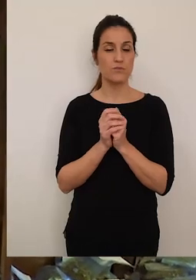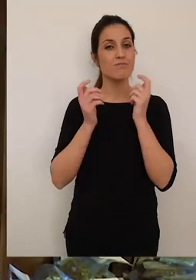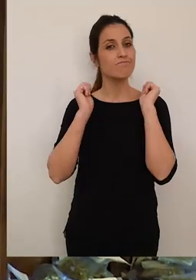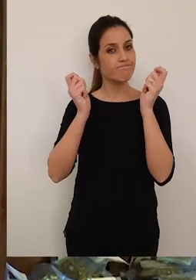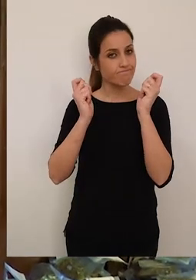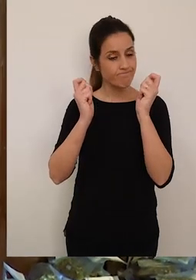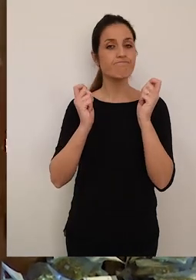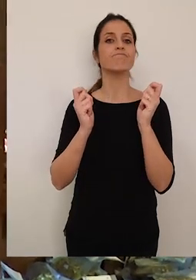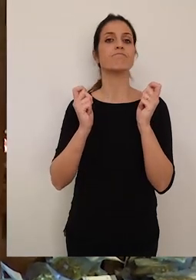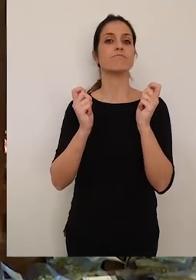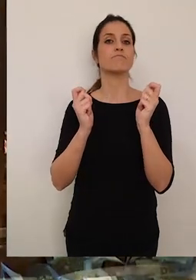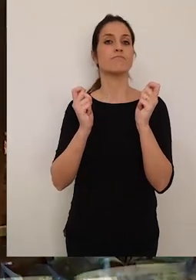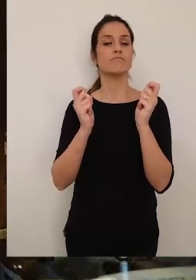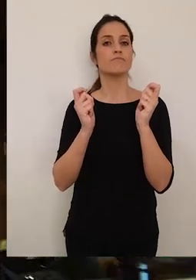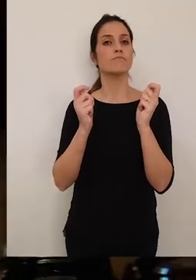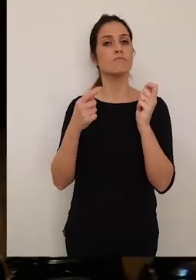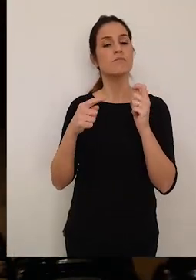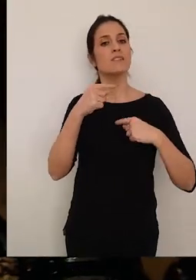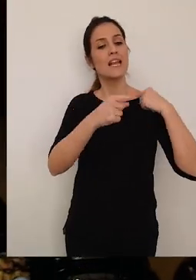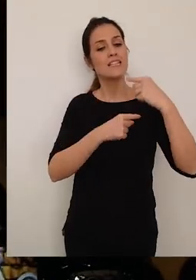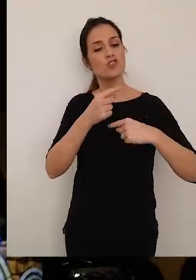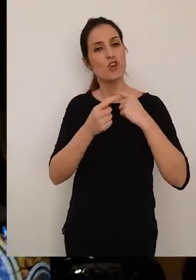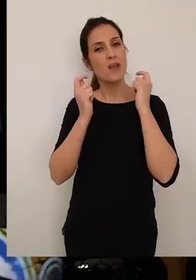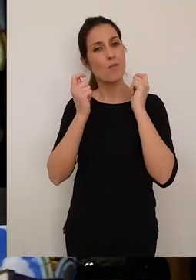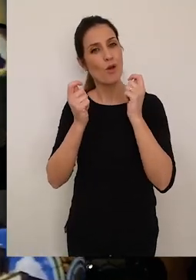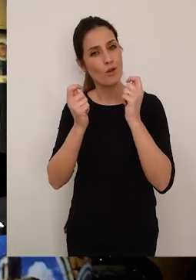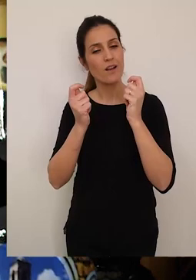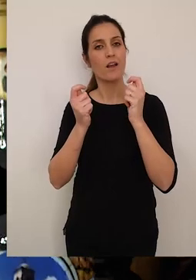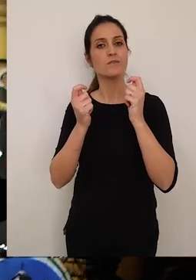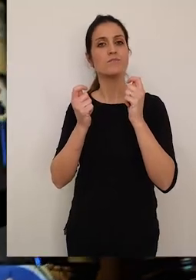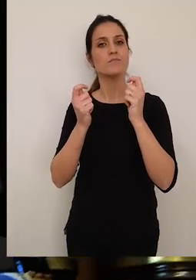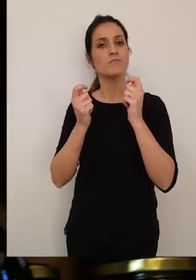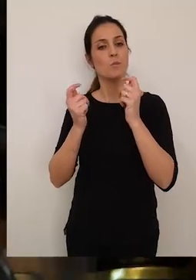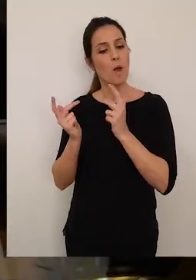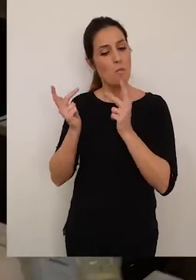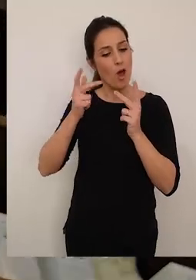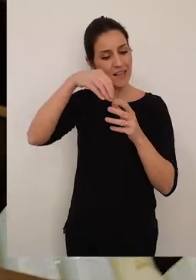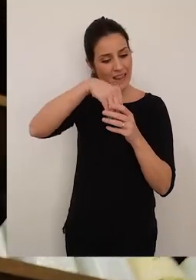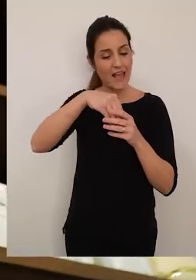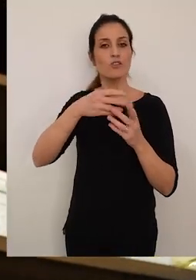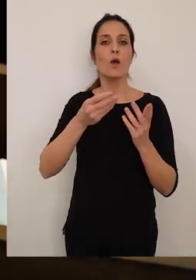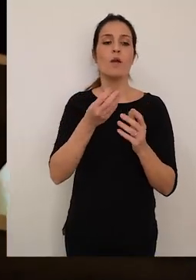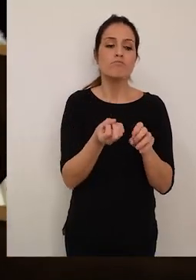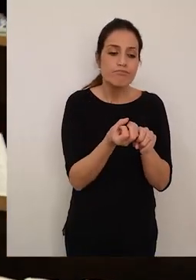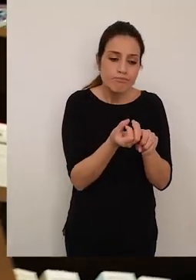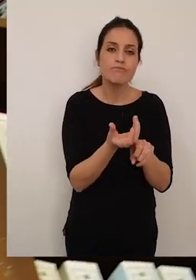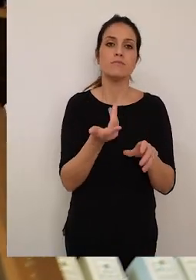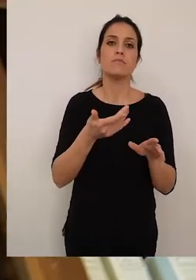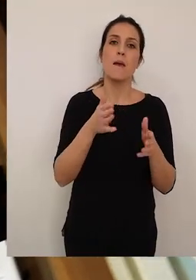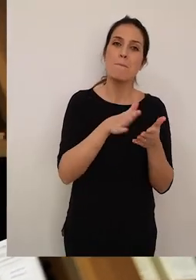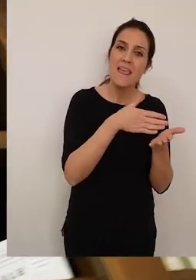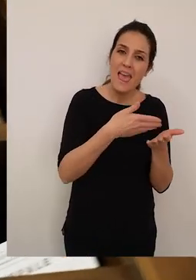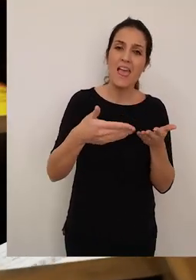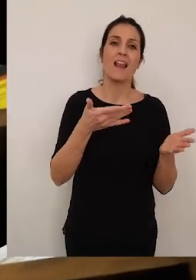I padri introdussero le straordinarie risorse della loro tradizione monastica, come la preparazione di miele, olio, infusi ed elisir